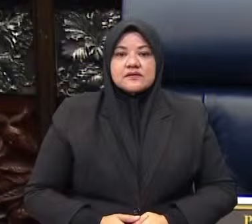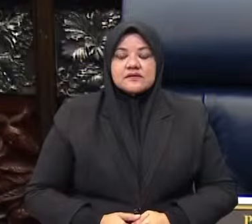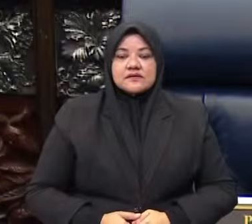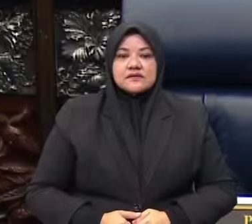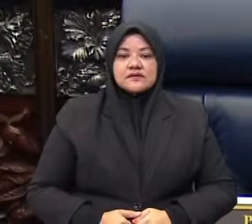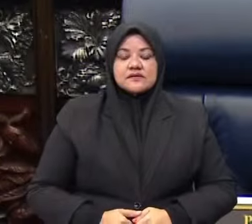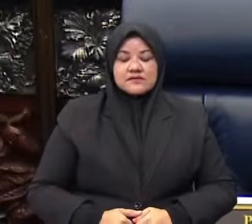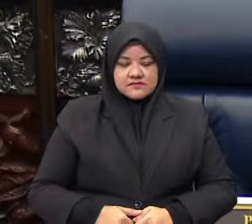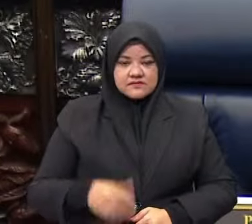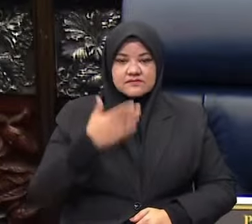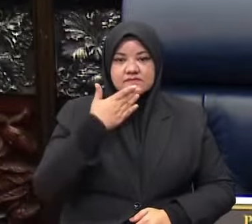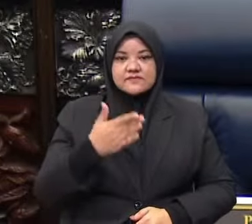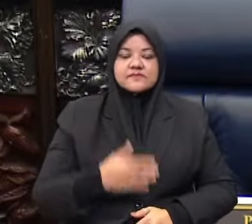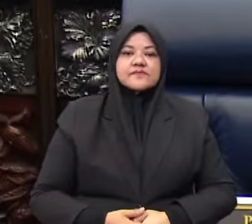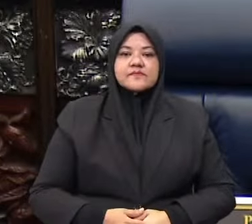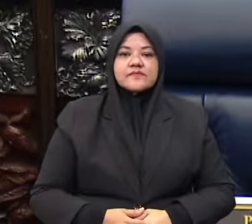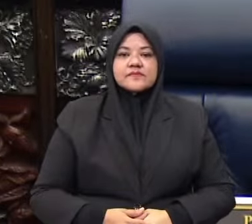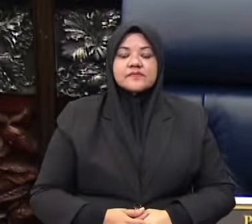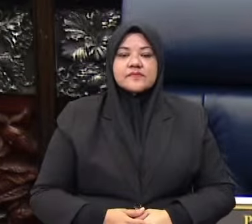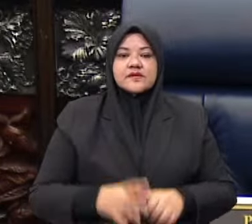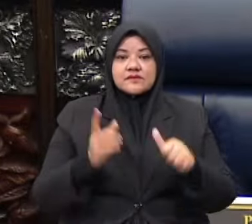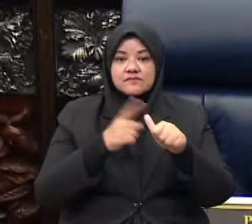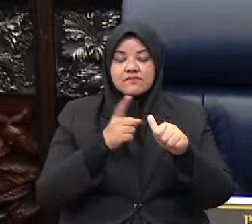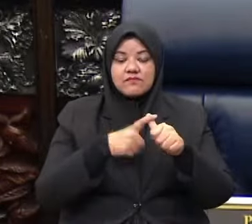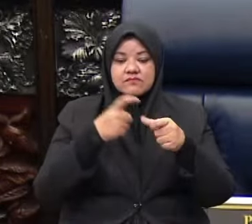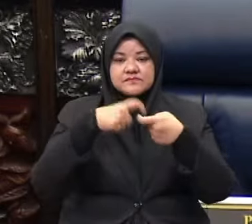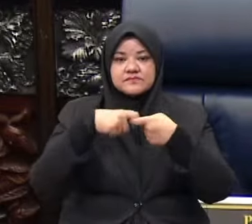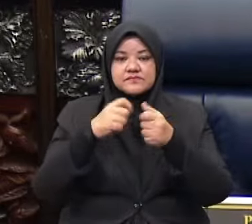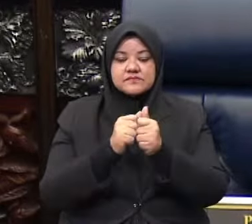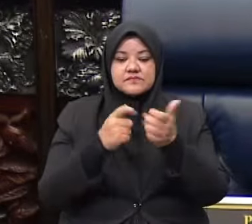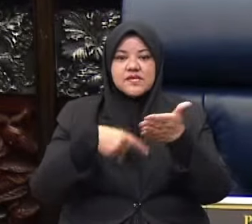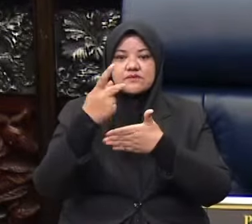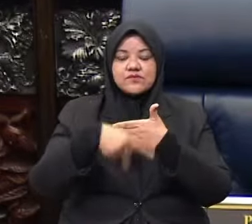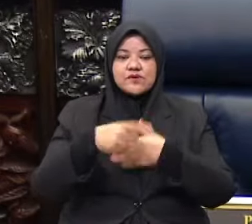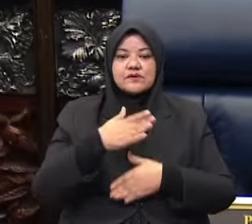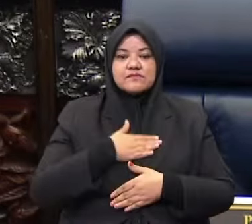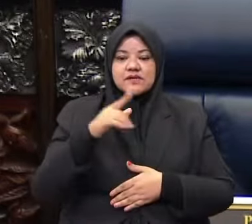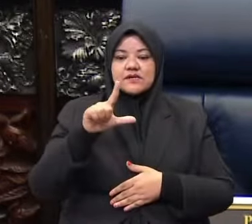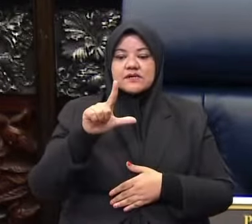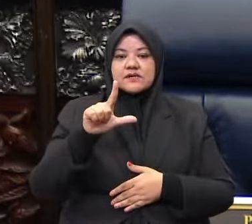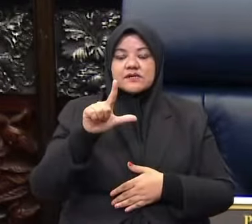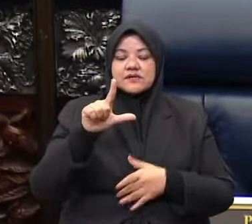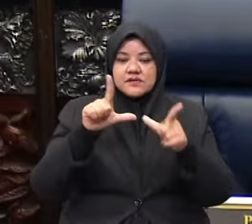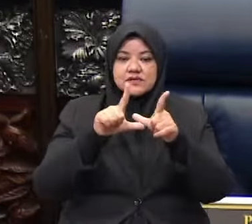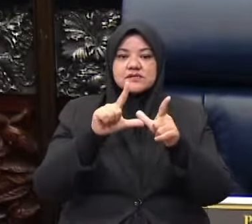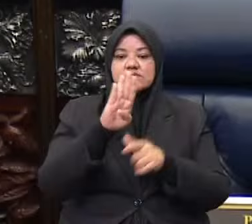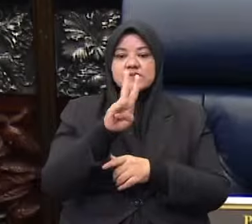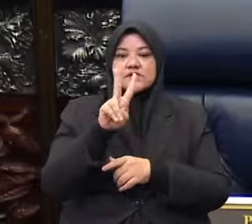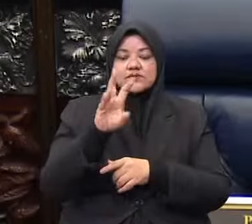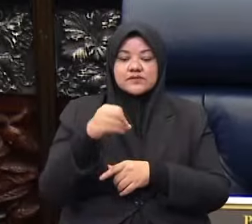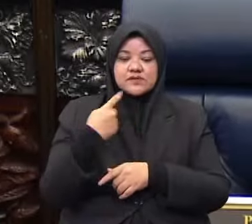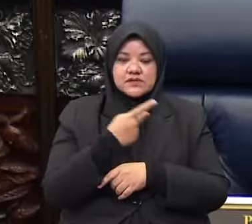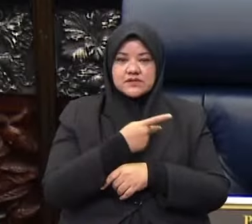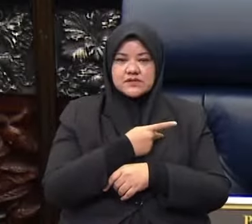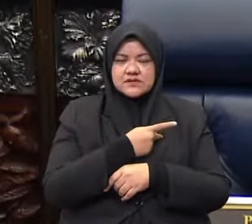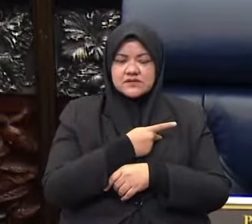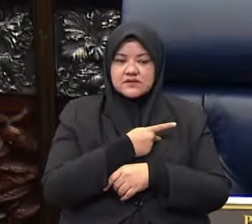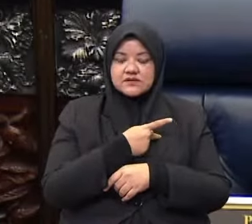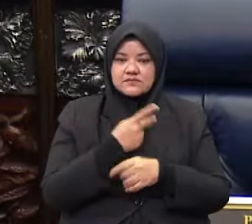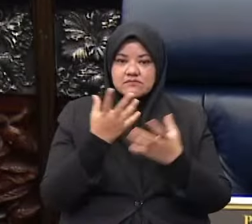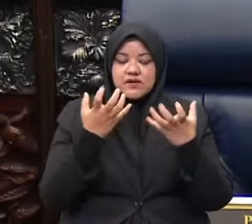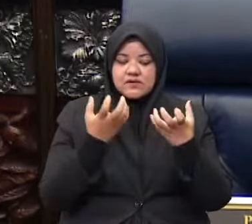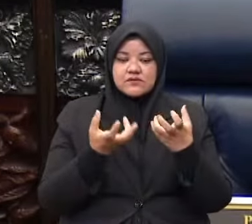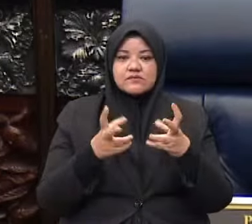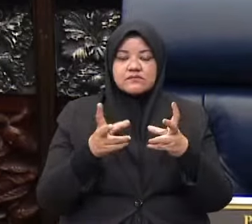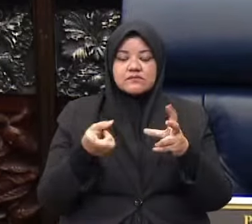Puan Ketua, terima kasih. Yang pertamanya berkenaan dengan program lesen B2. Memang pada tahun ini kita berhasrat